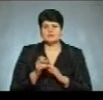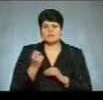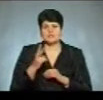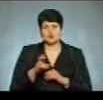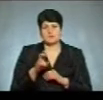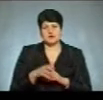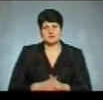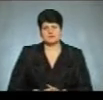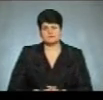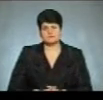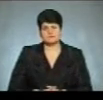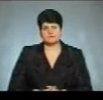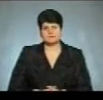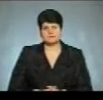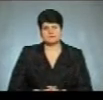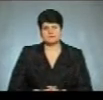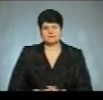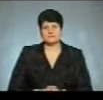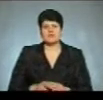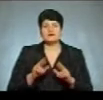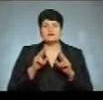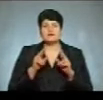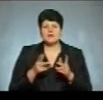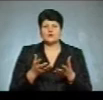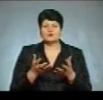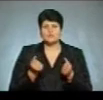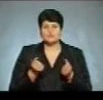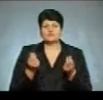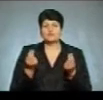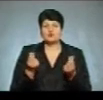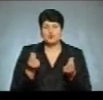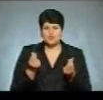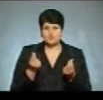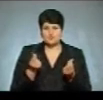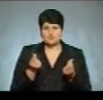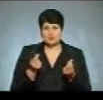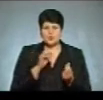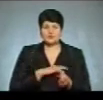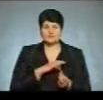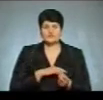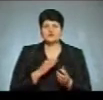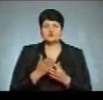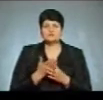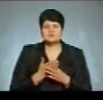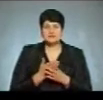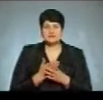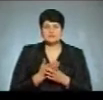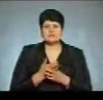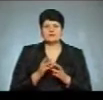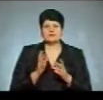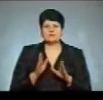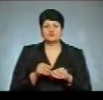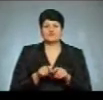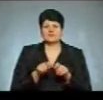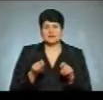березня. Яким чином отримуватимуть гроші користувачі субсидії, яким, зокрема, будуть